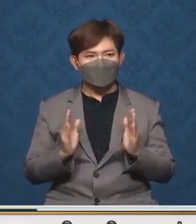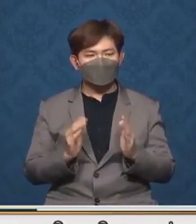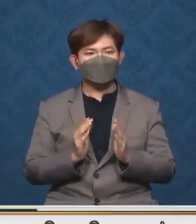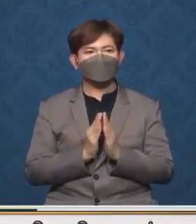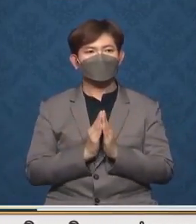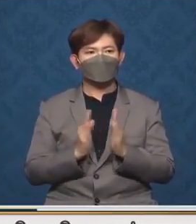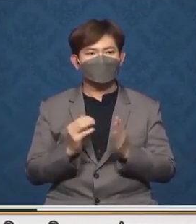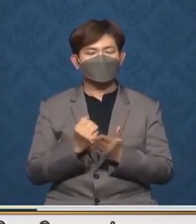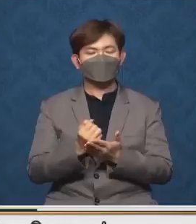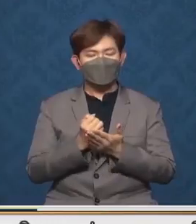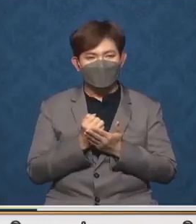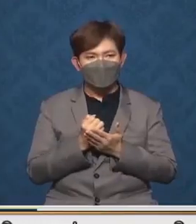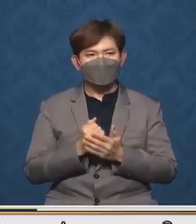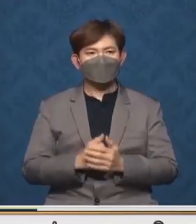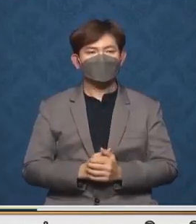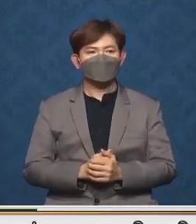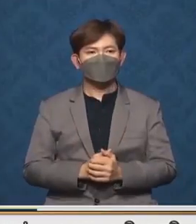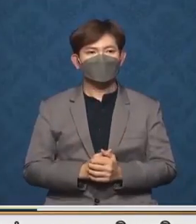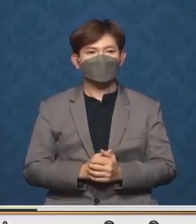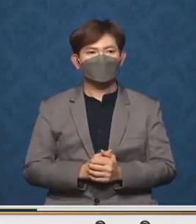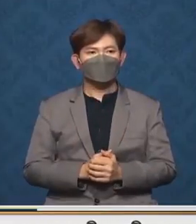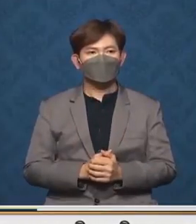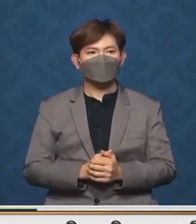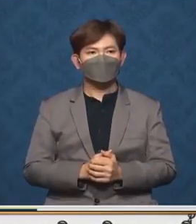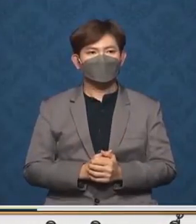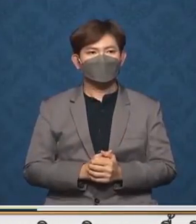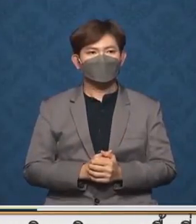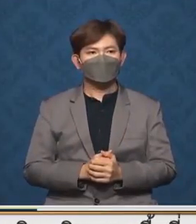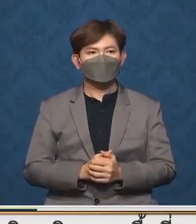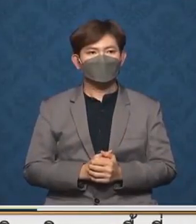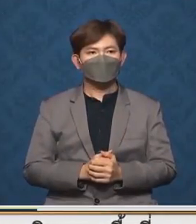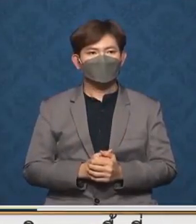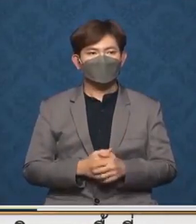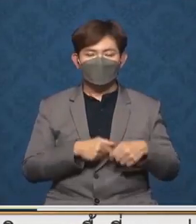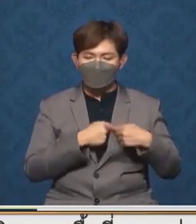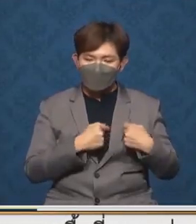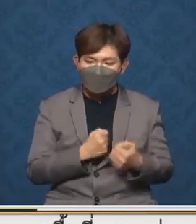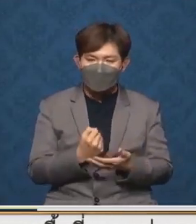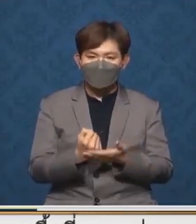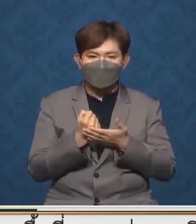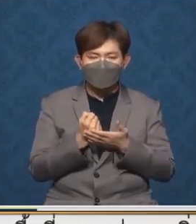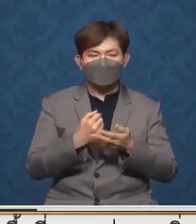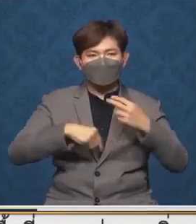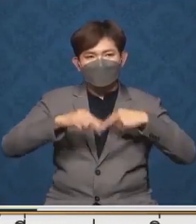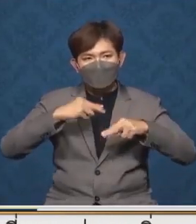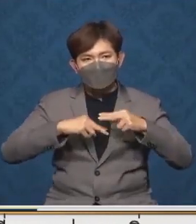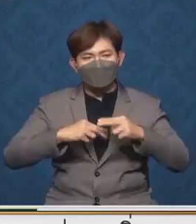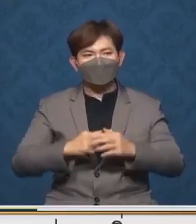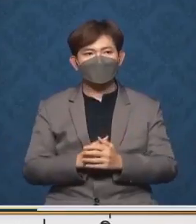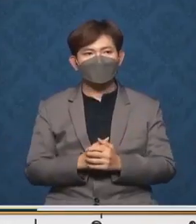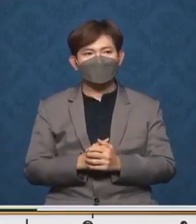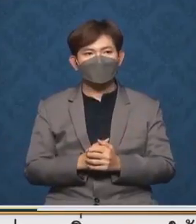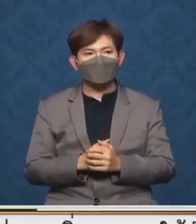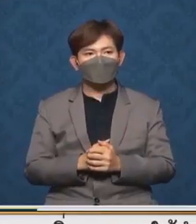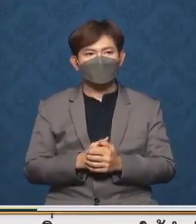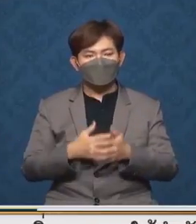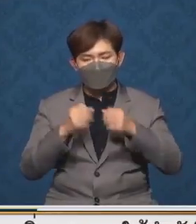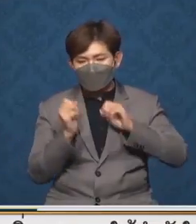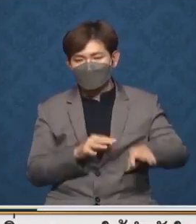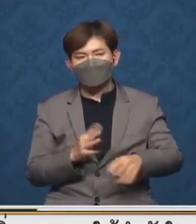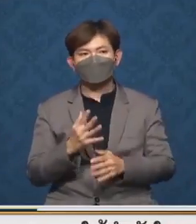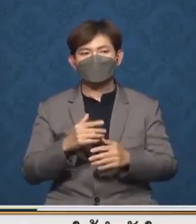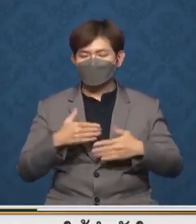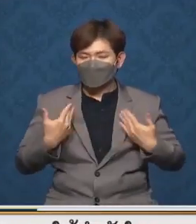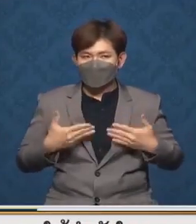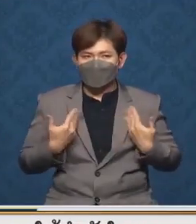ๆช่วยนะ เห็นใจ ใจน้ำใจมาช่วยมาดูอ่ะไม่ทิ้งเสียดีใจ